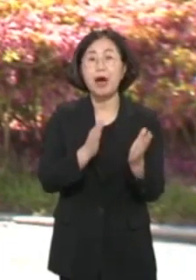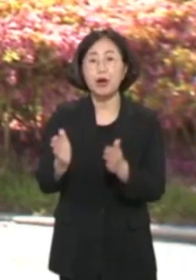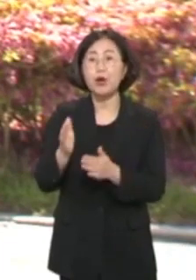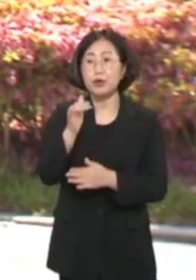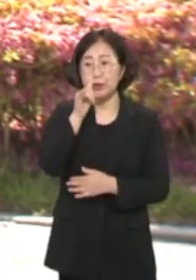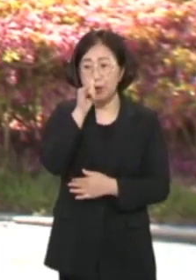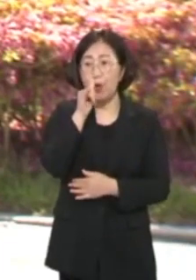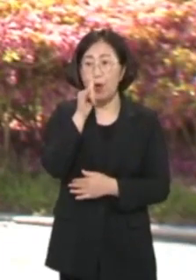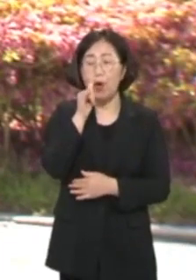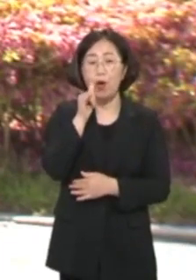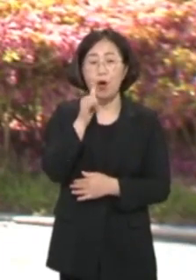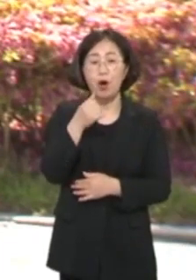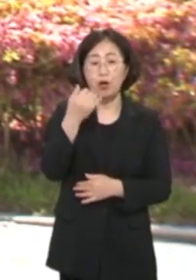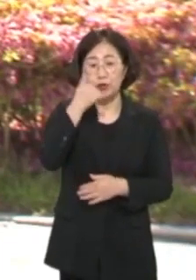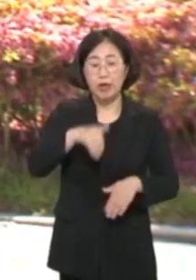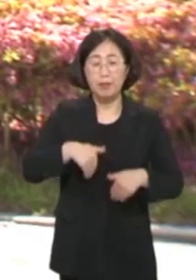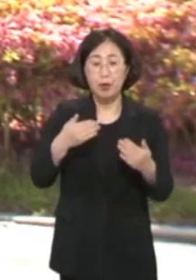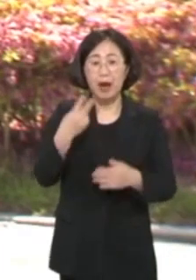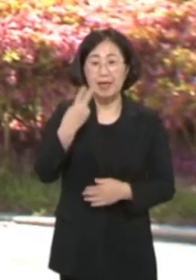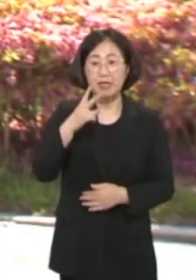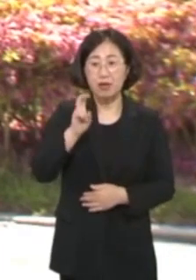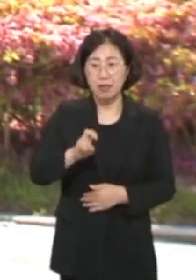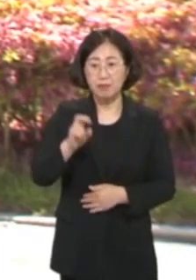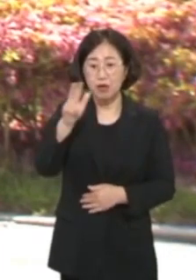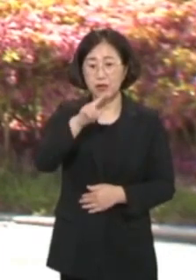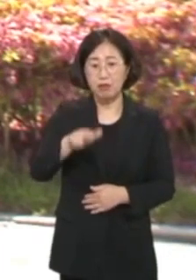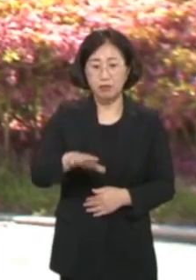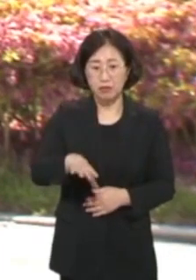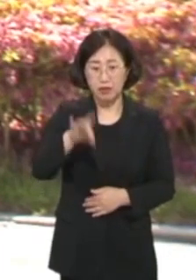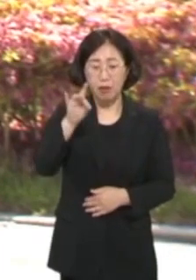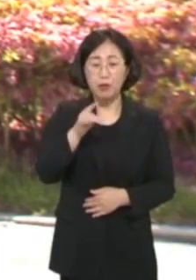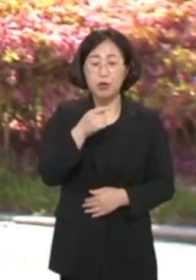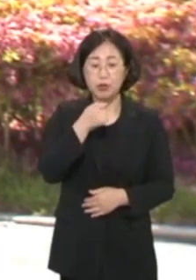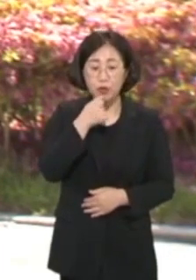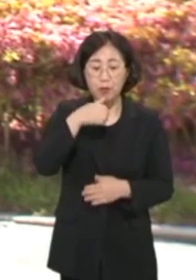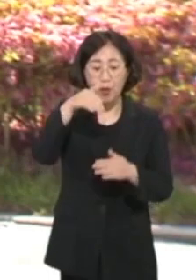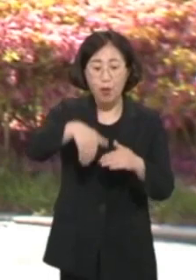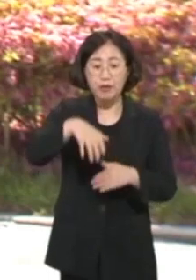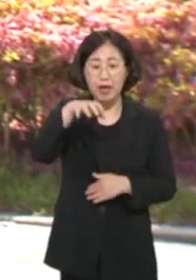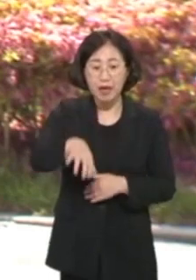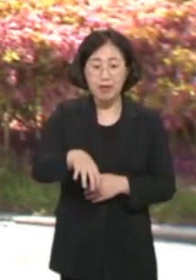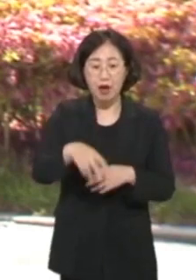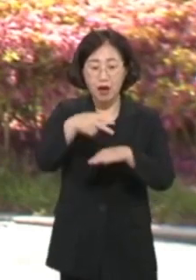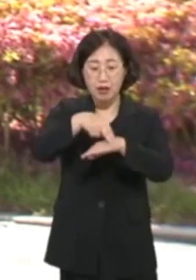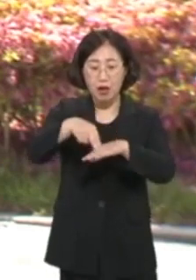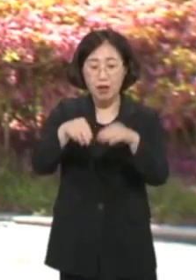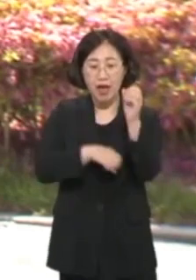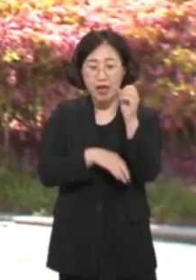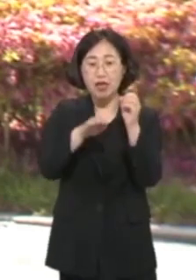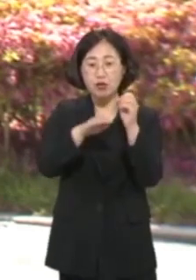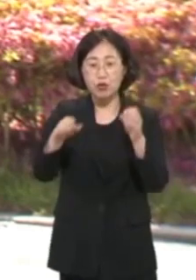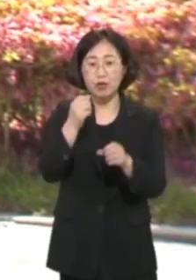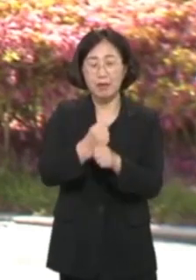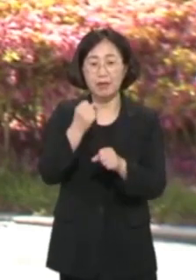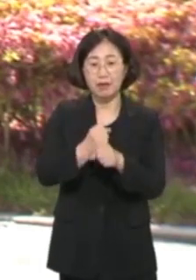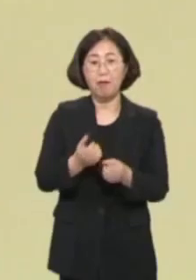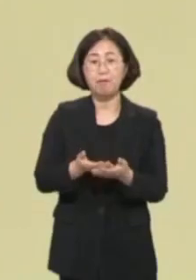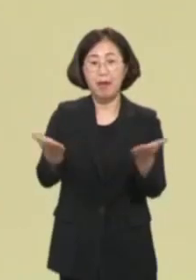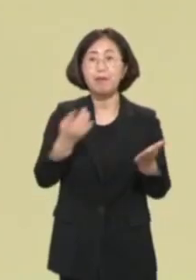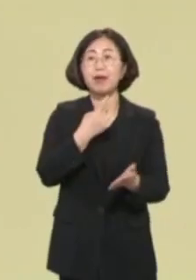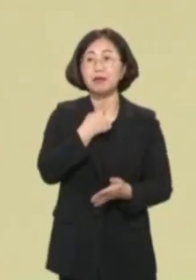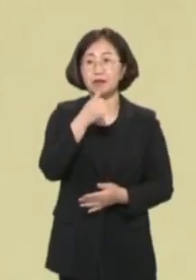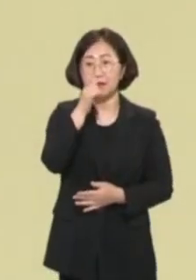충남도가 지난 2020년 전국 최초로 소규모 공사 현장 설계 기준을 만들어 일선 시군에 배포한 바